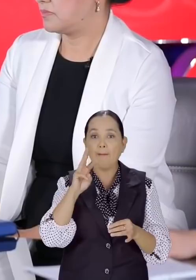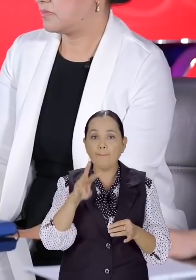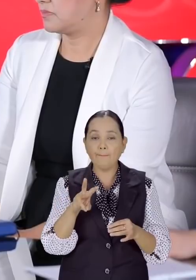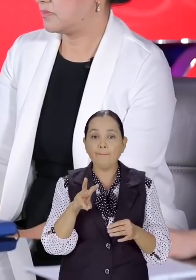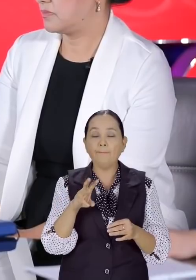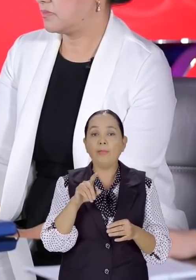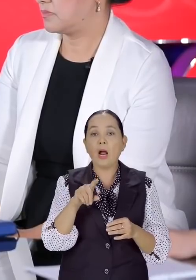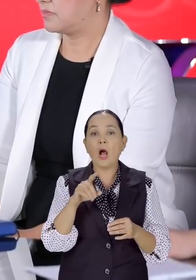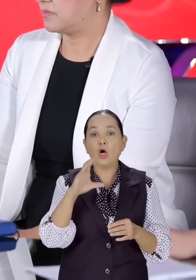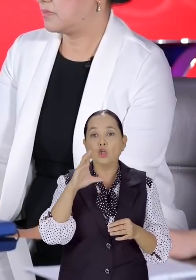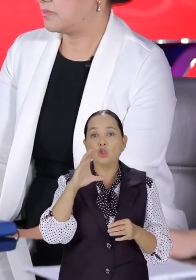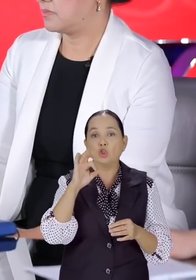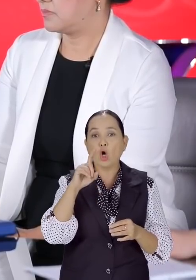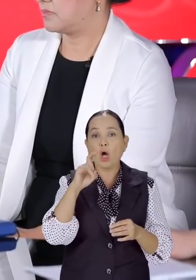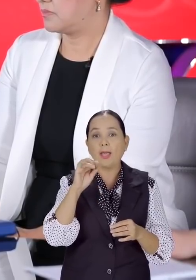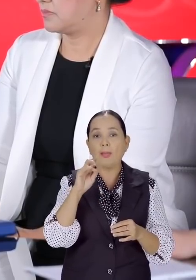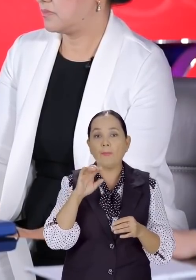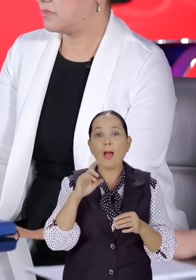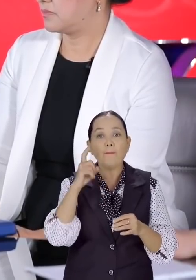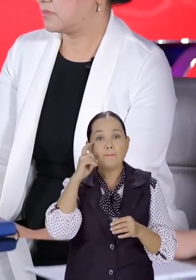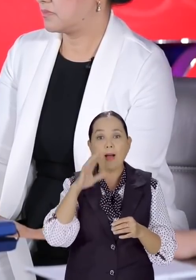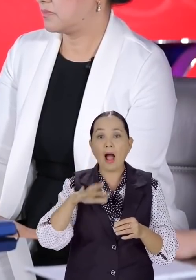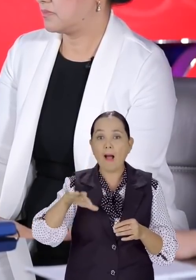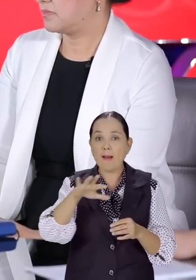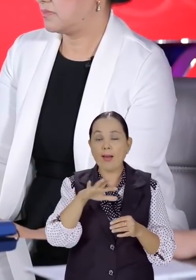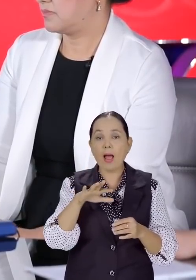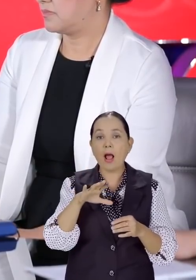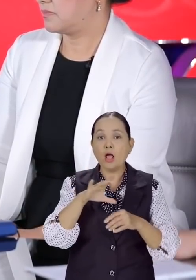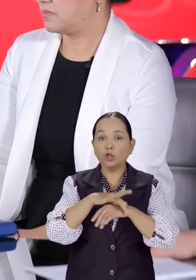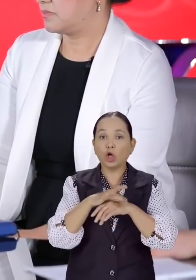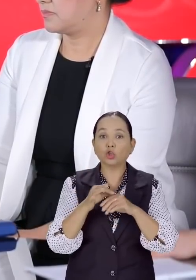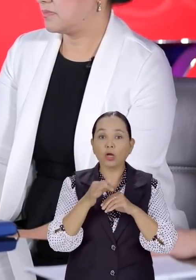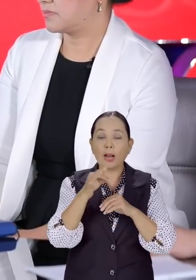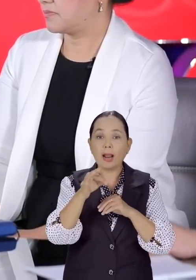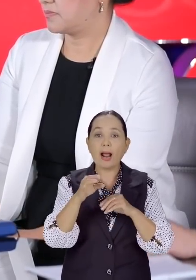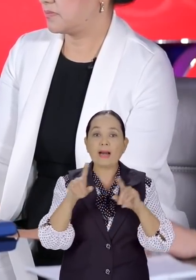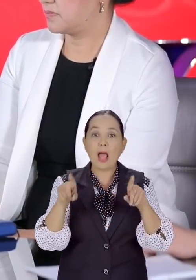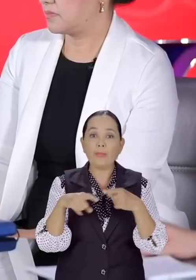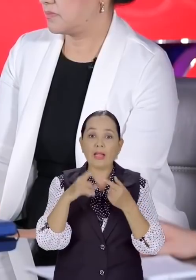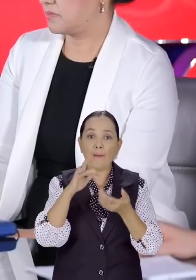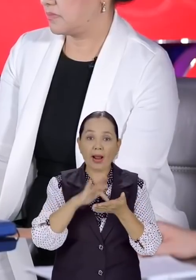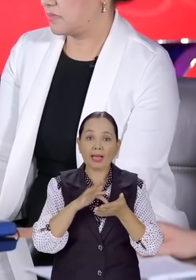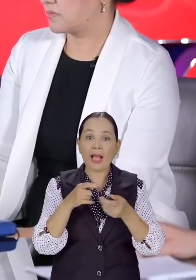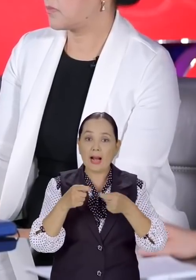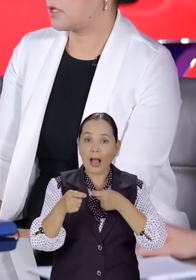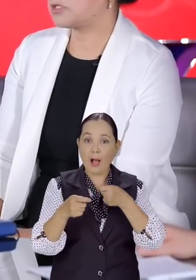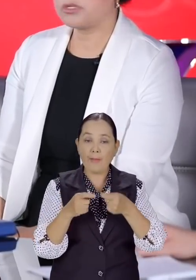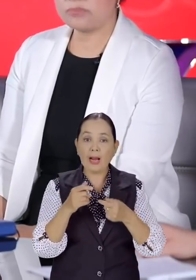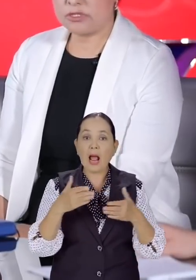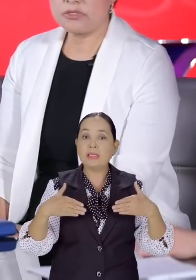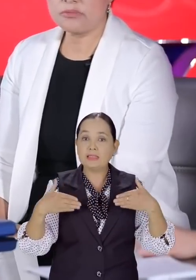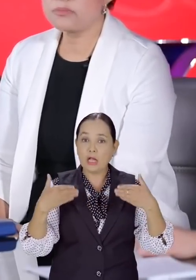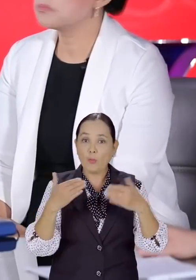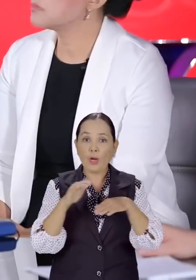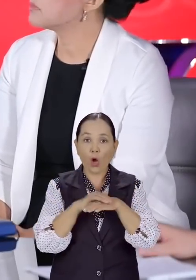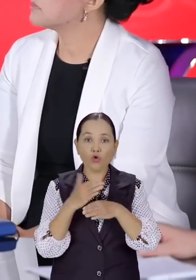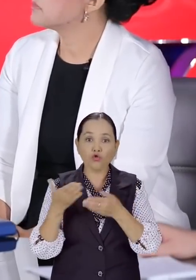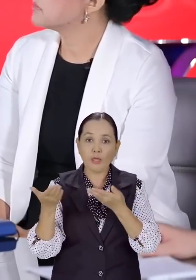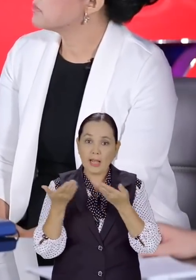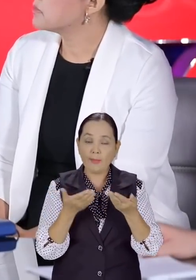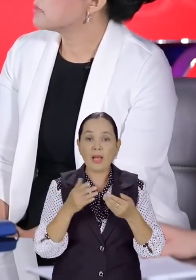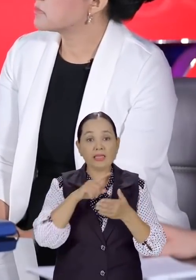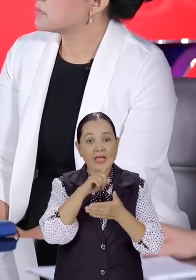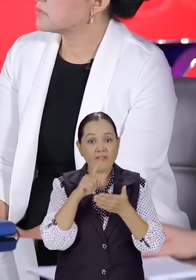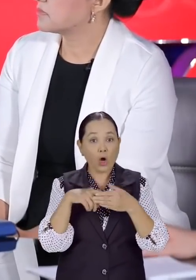mehmoni esa Sohiba Usmonova, mahalla vazirligi qoshidagi Toshkent viloyati reabilitatsiya markazi rahbari. Xush kelibsiz. Assalomu alaykum. Assalomu alaykum. Sizga